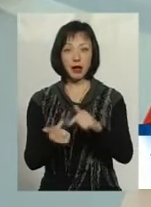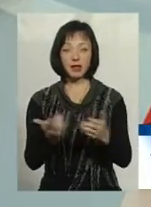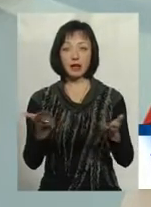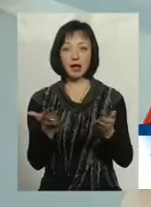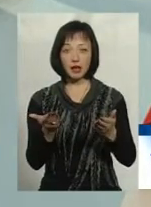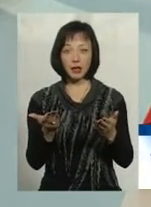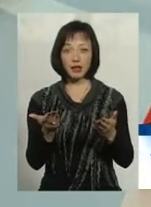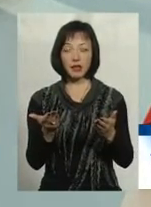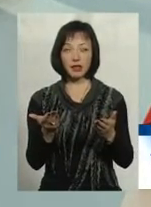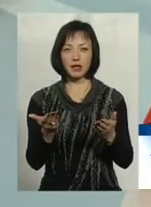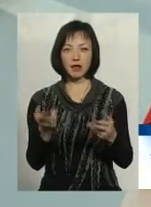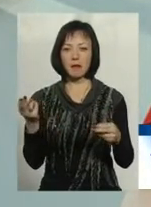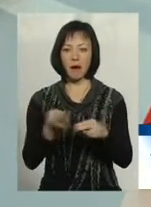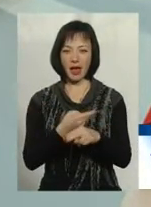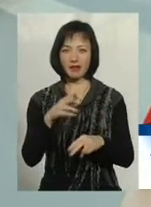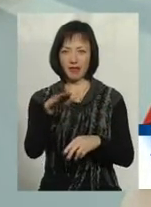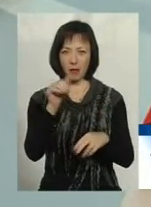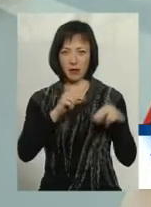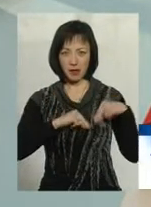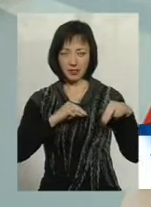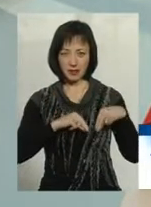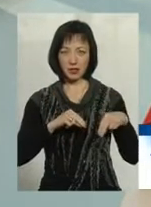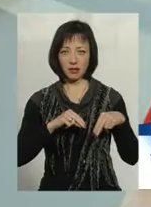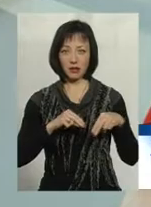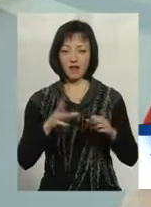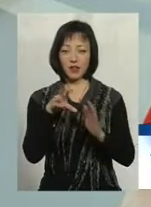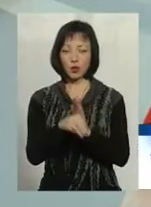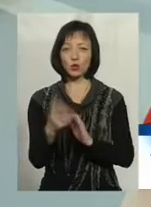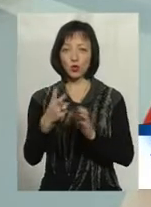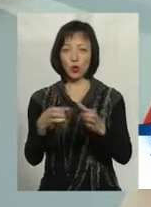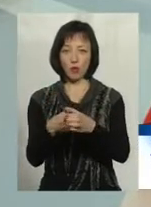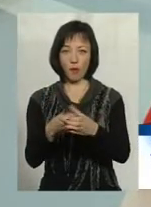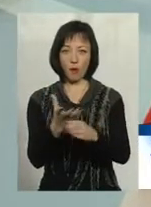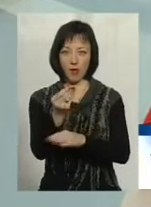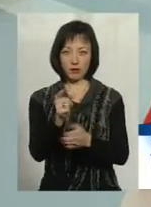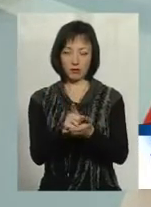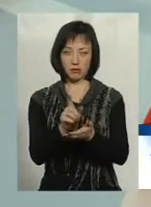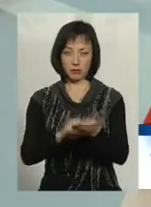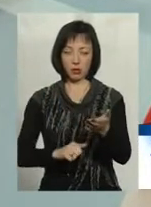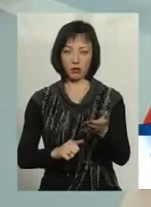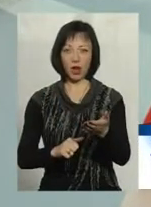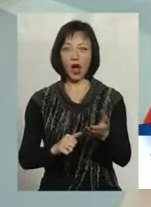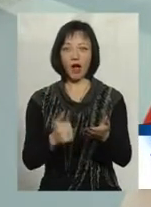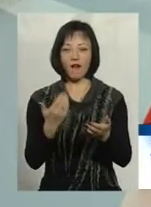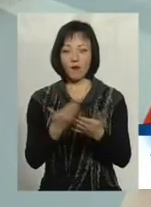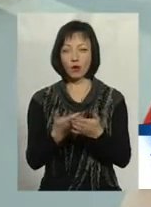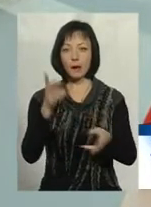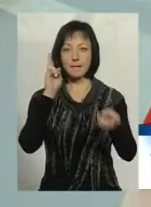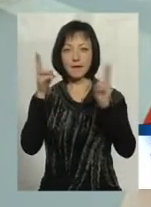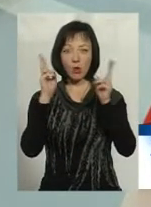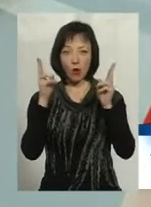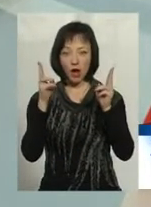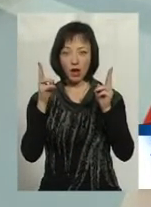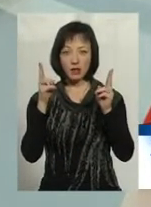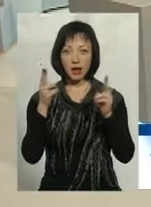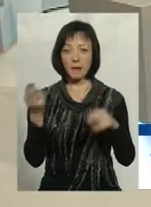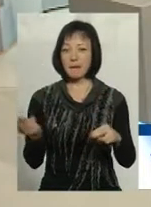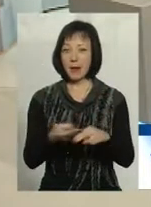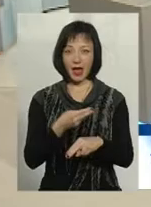норм законодавства, ті передачі, котрі стосуються розвитку, як бізнес, як підприємництво бачить цей